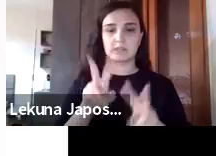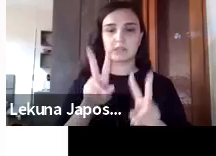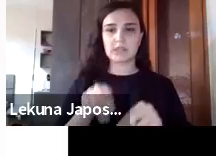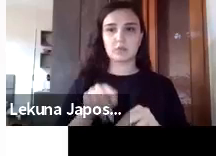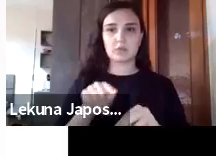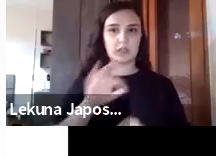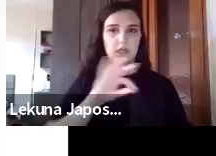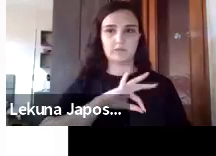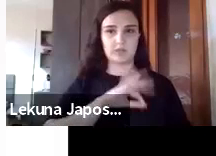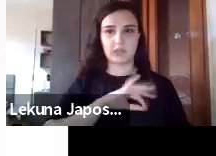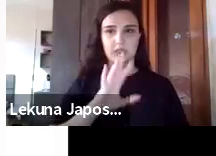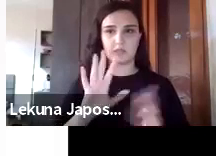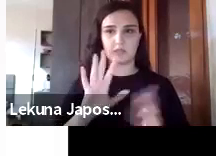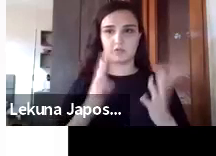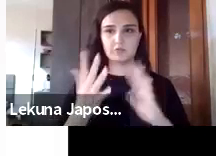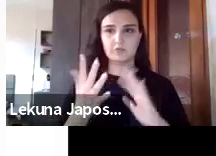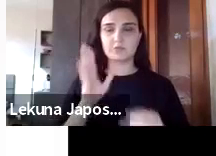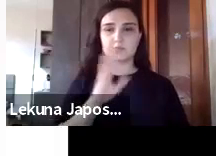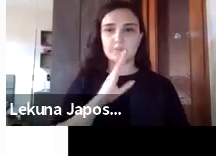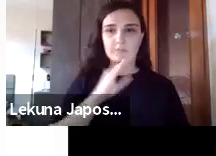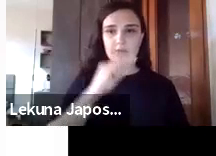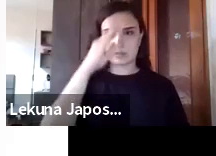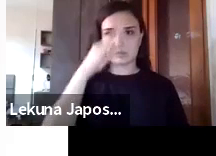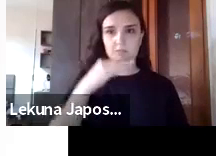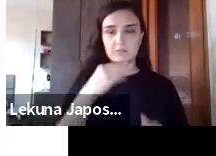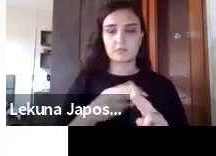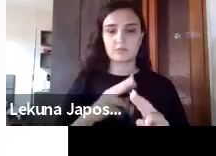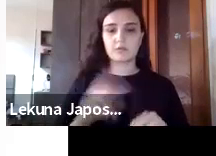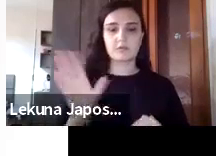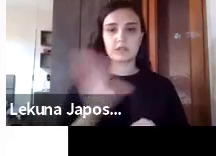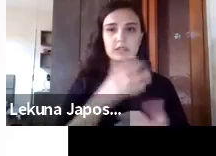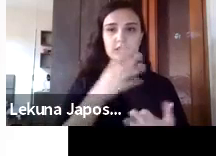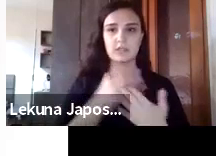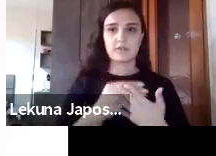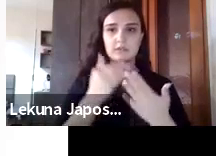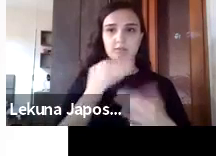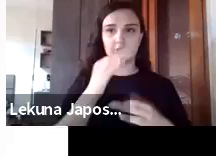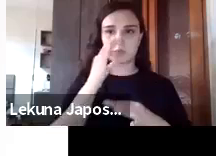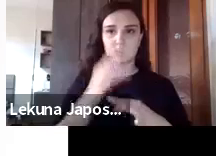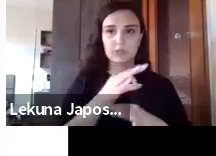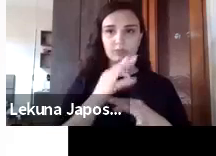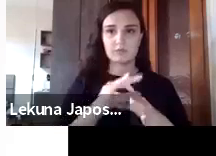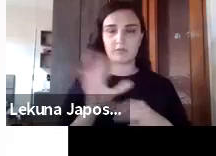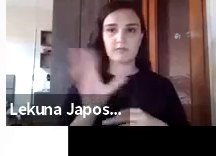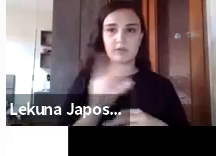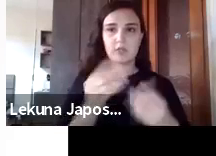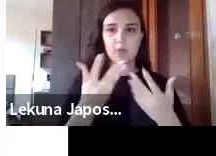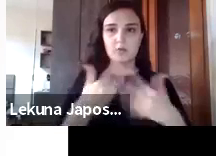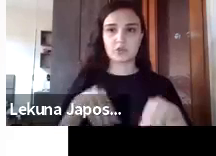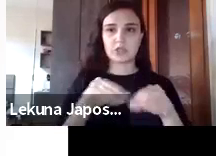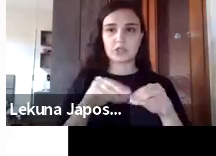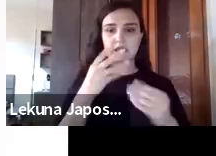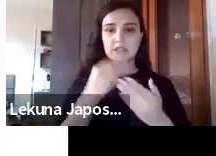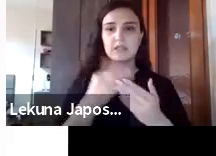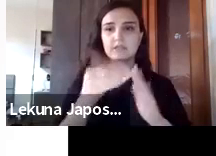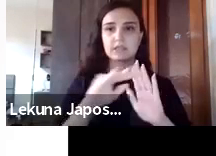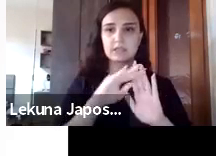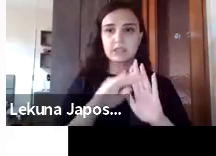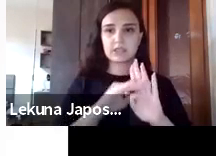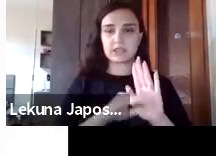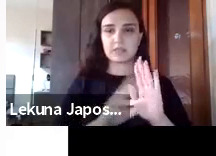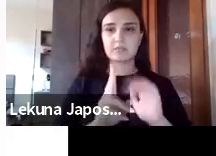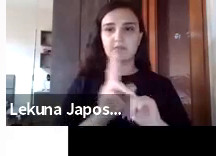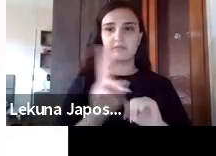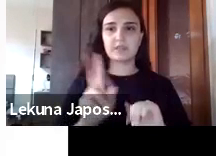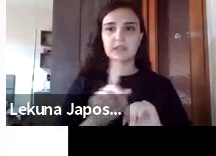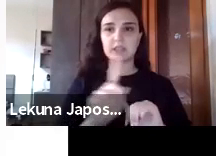არ ვიყენება ამ შემთხვევაში დედა მამა, იმიტომ რომ ყველას თავის პასუხისმგებლობა აქვს, ყველა ოჯახს თავისი სისტემა აქვს, ხო, ვინ რაში